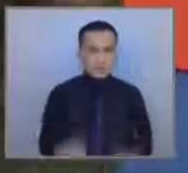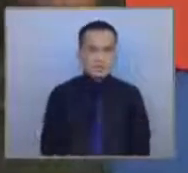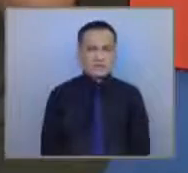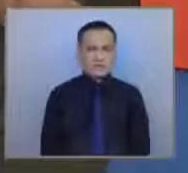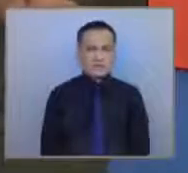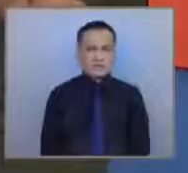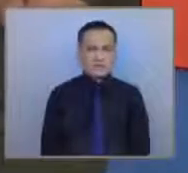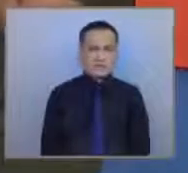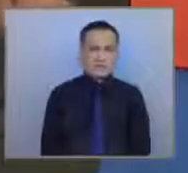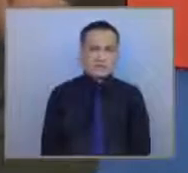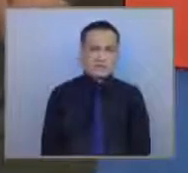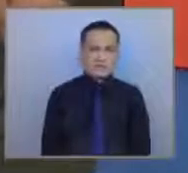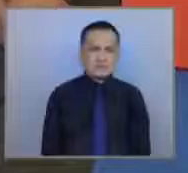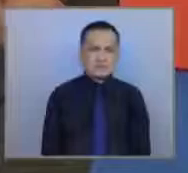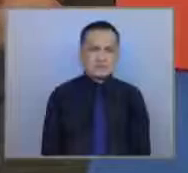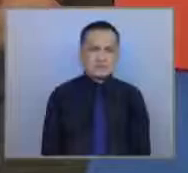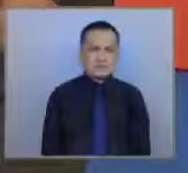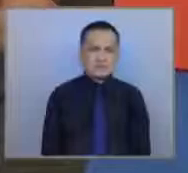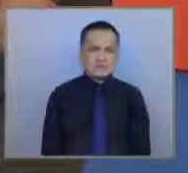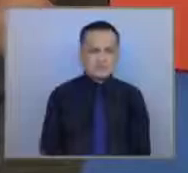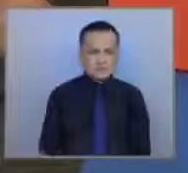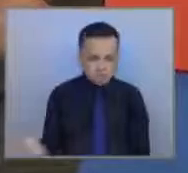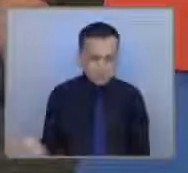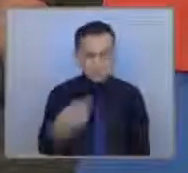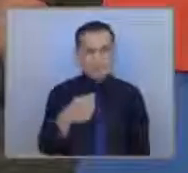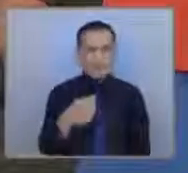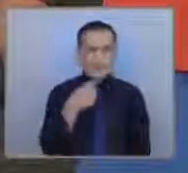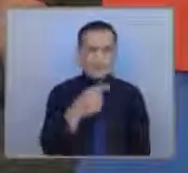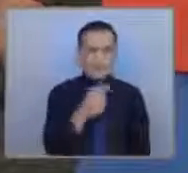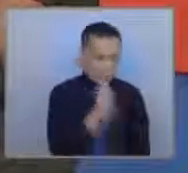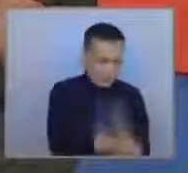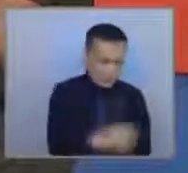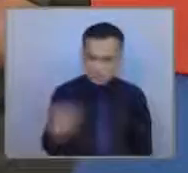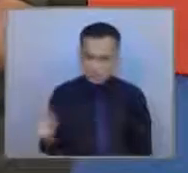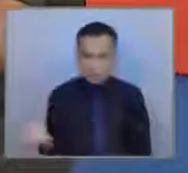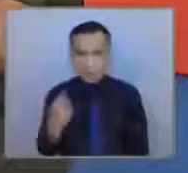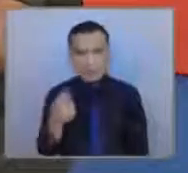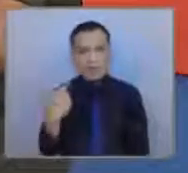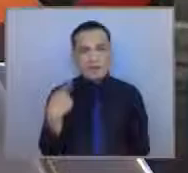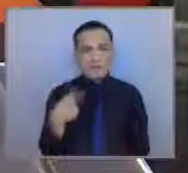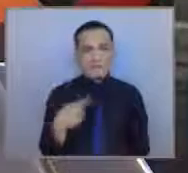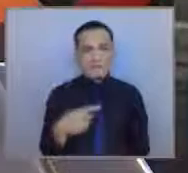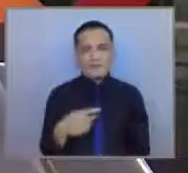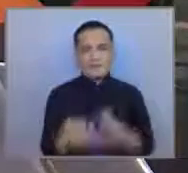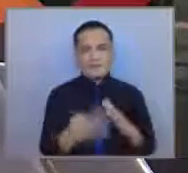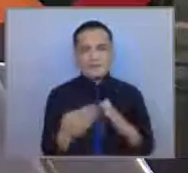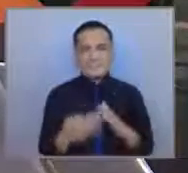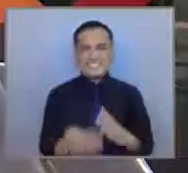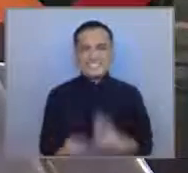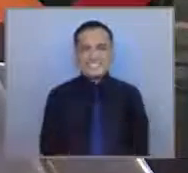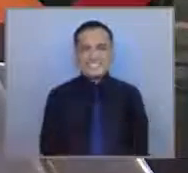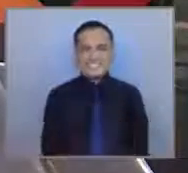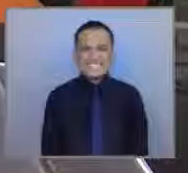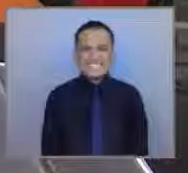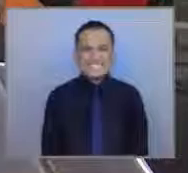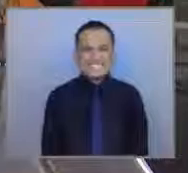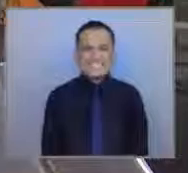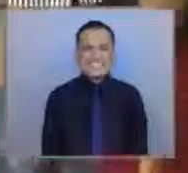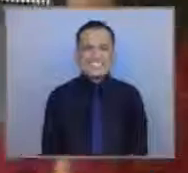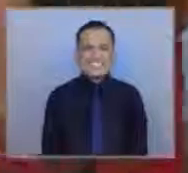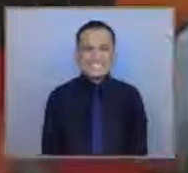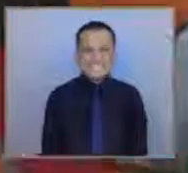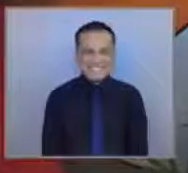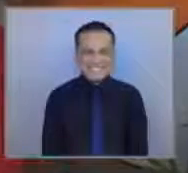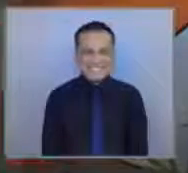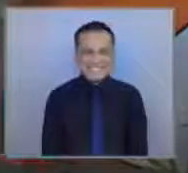ka. Basic yung mga strike. Panigigil, patingin yung gigil. Halina, sira na. Sira. Okay, kuya. Okay, pero, okay,